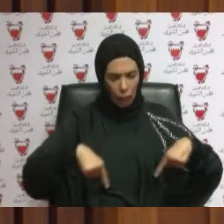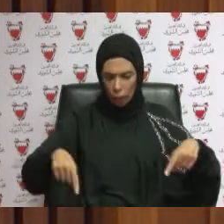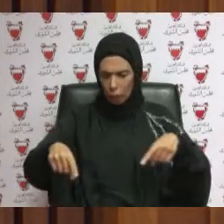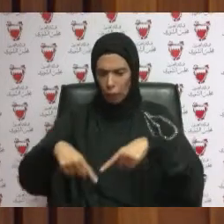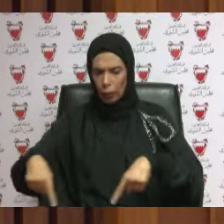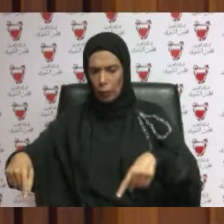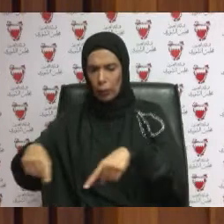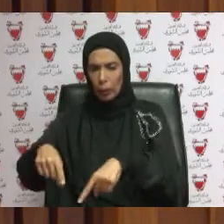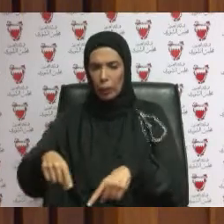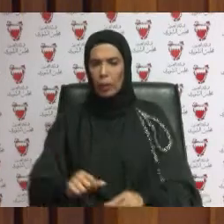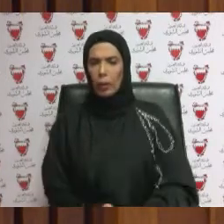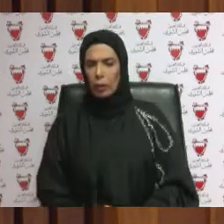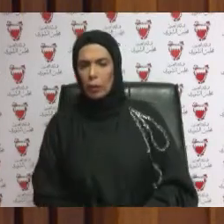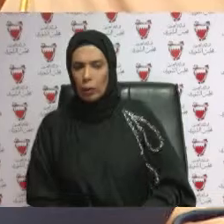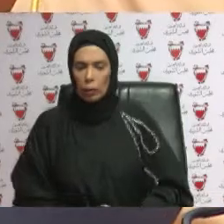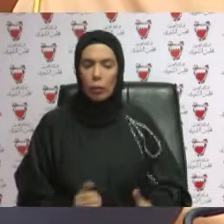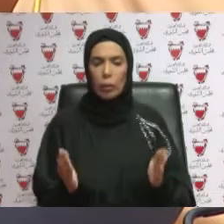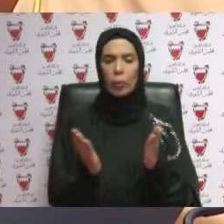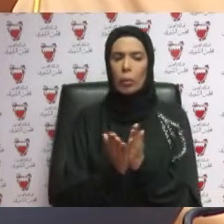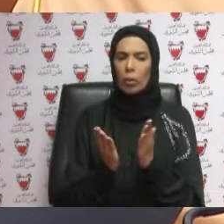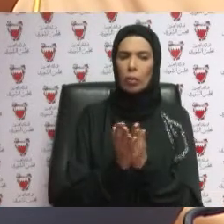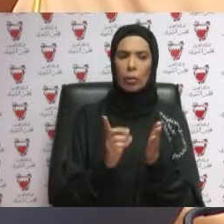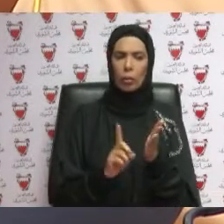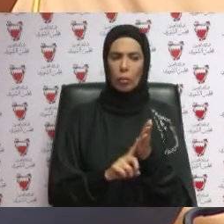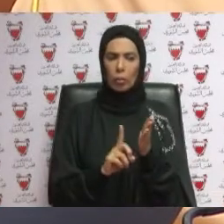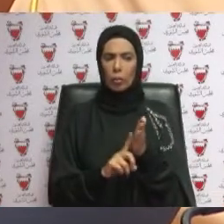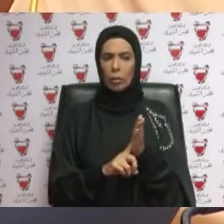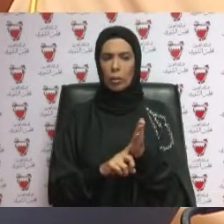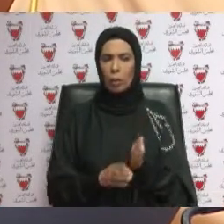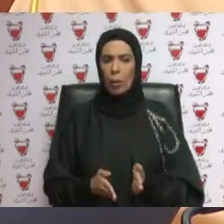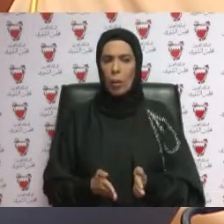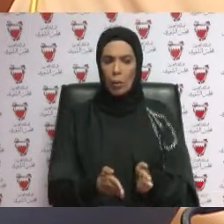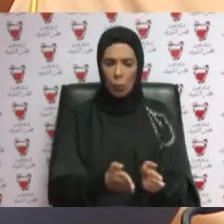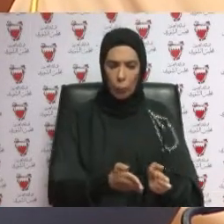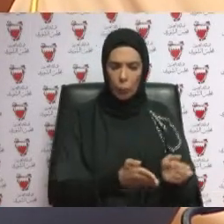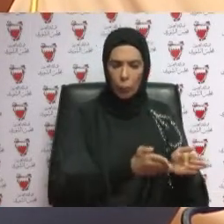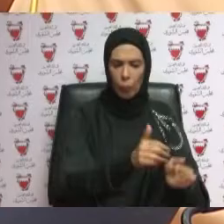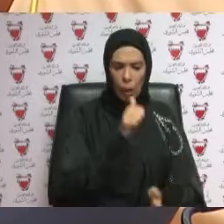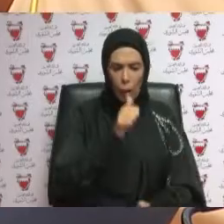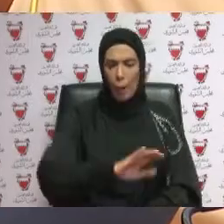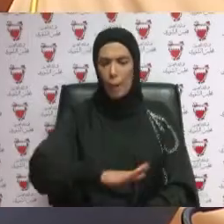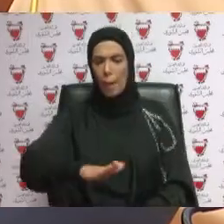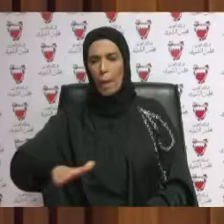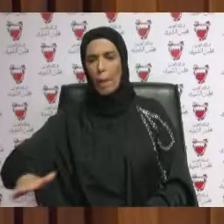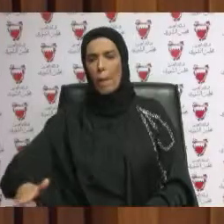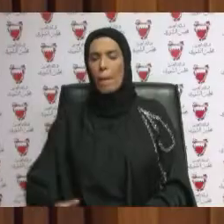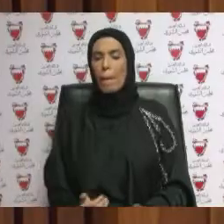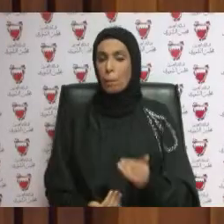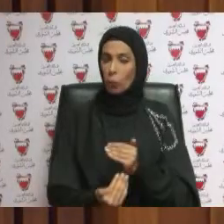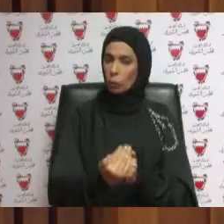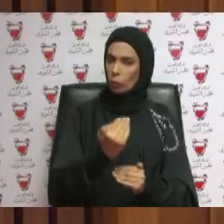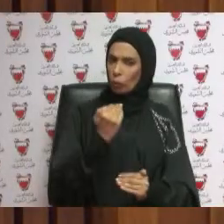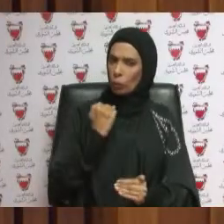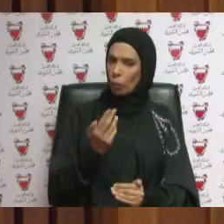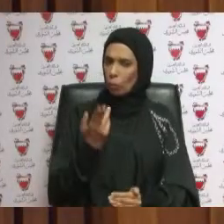وغنى عن البيان أن تلك الدراسات تستلزم مراعاة الممرات المائية وتحديد مجالاتها وعدم